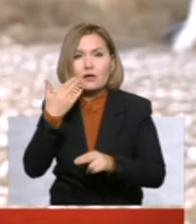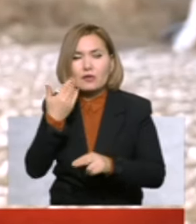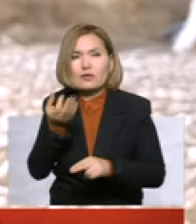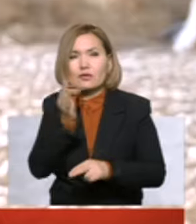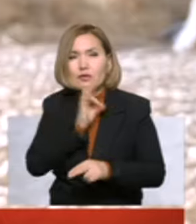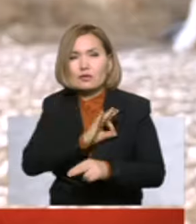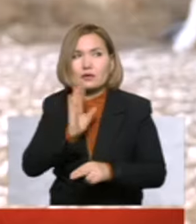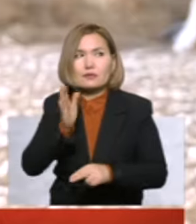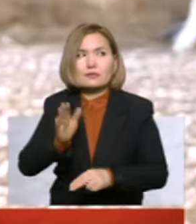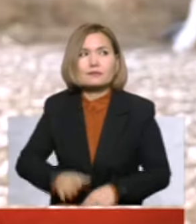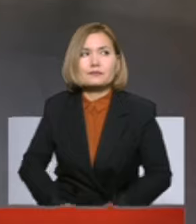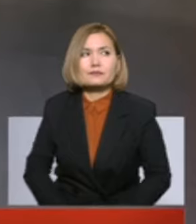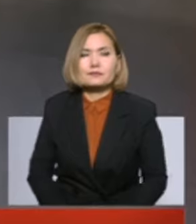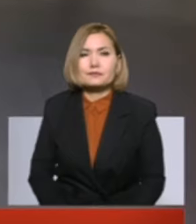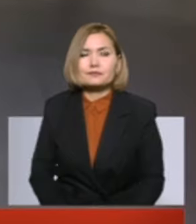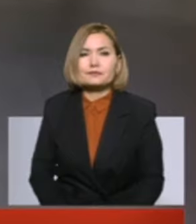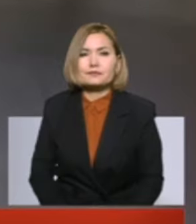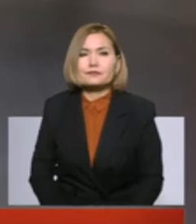көп тиетін еді.